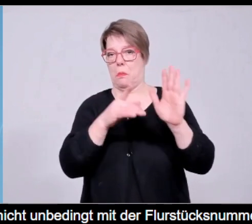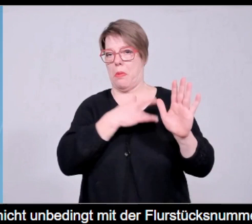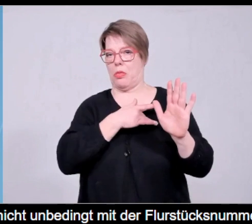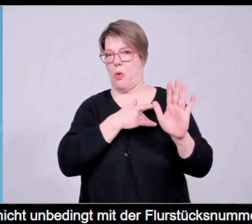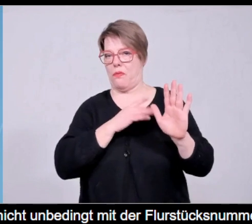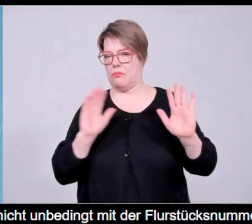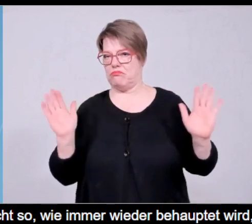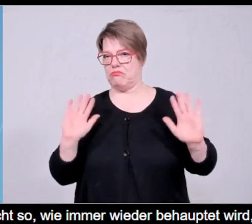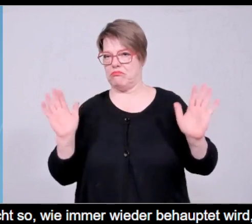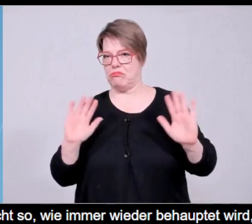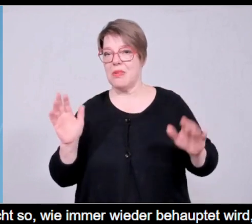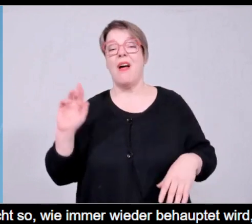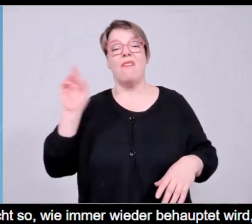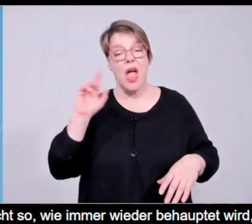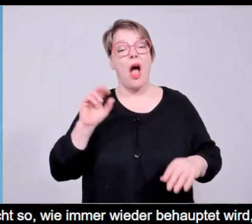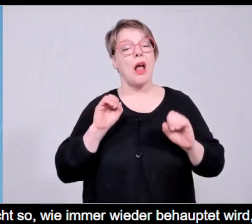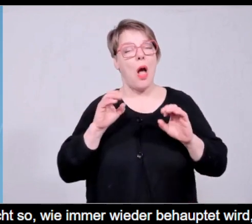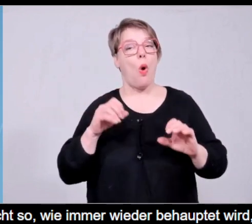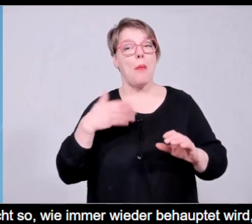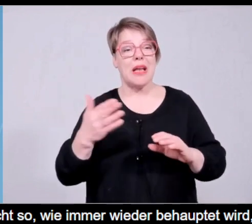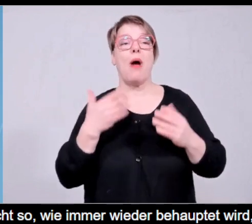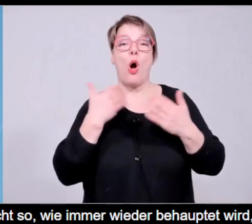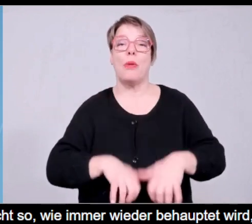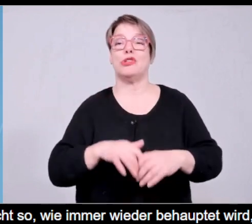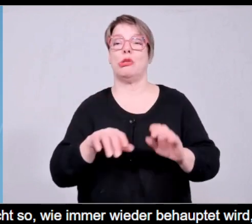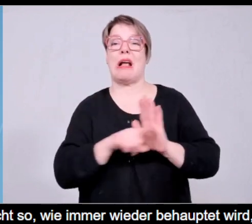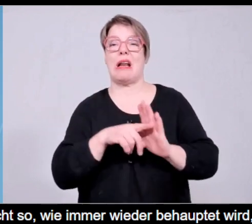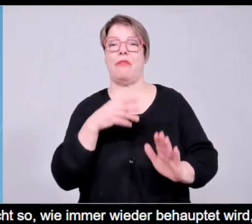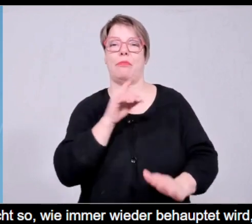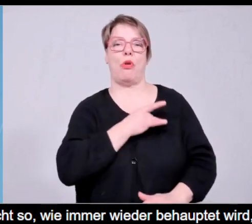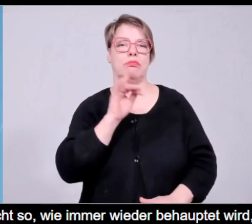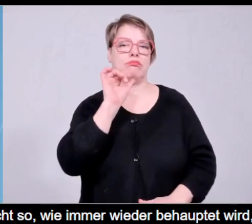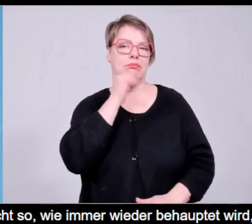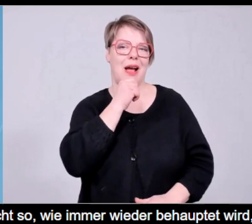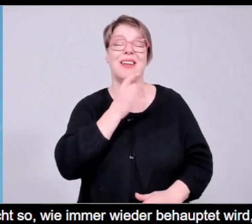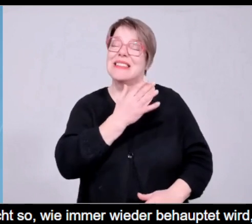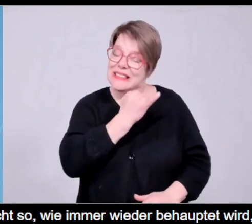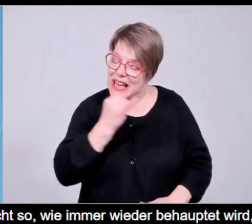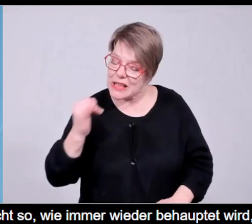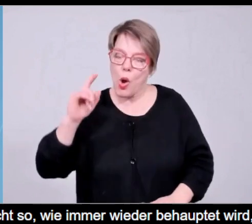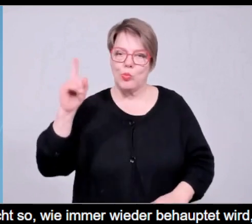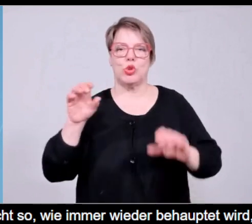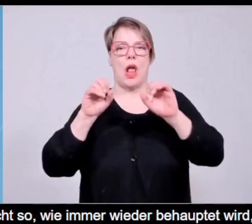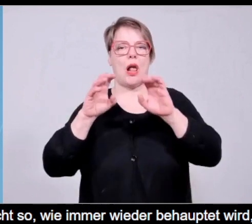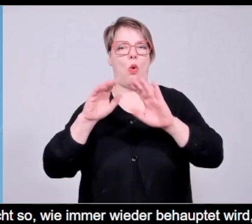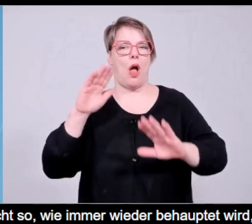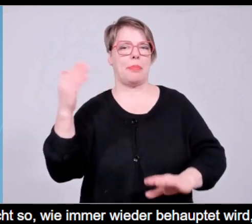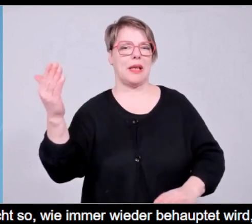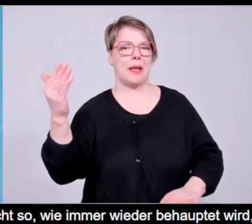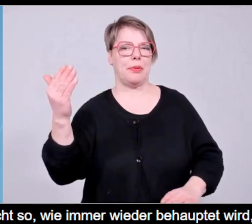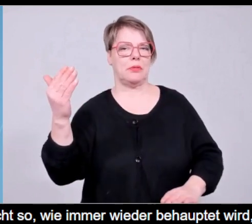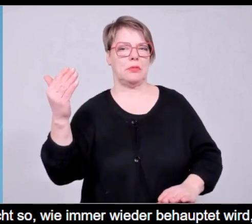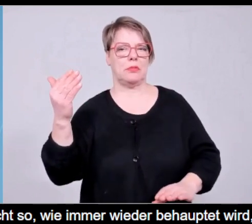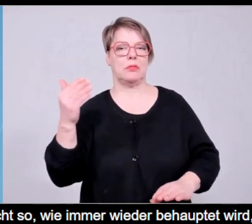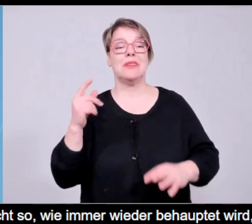wir haben uns in Bayern entschieden, anders als der Bund, dass wir nur eine Erhebung machen, nicht alle sieben Jahre. Beim Bundesmodell muss alle sieben Jahre neu